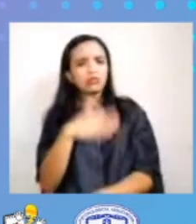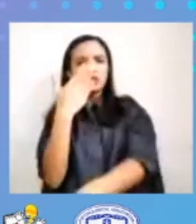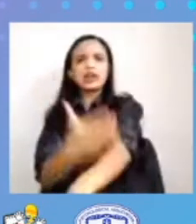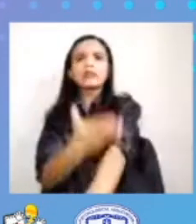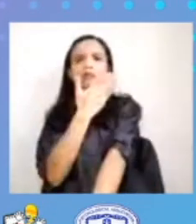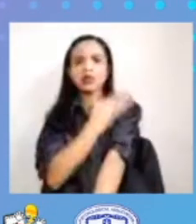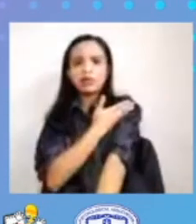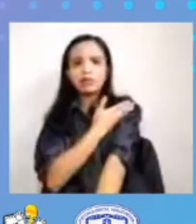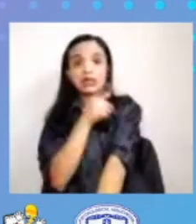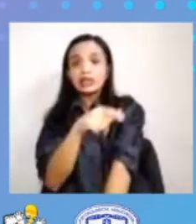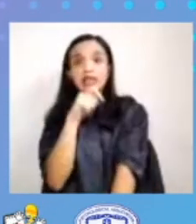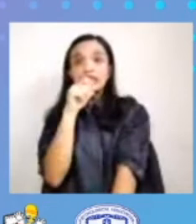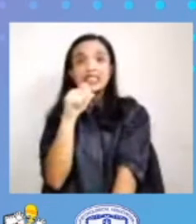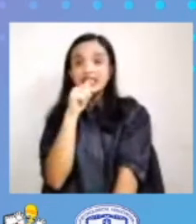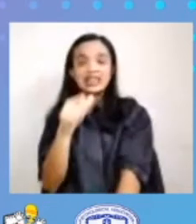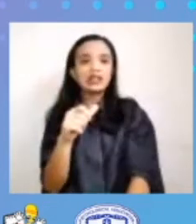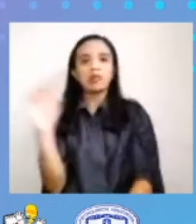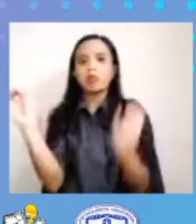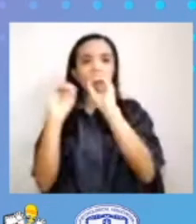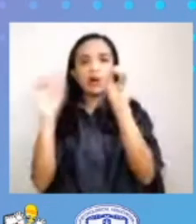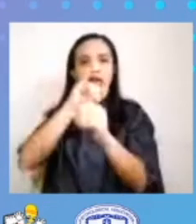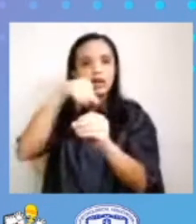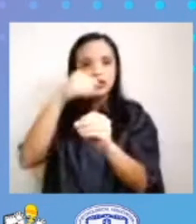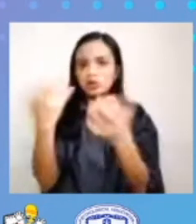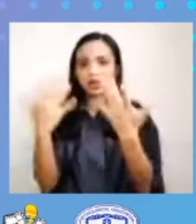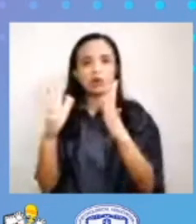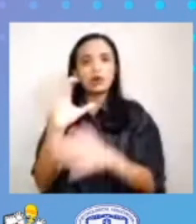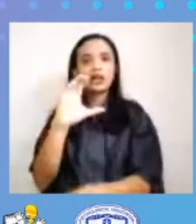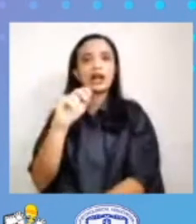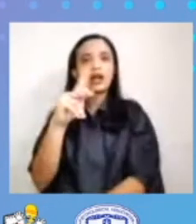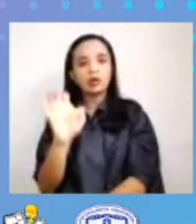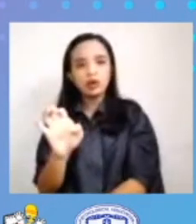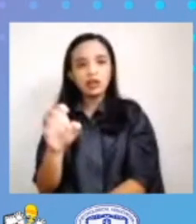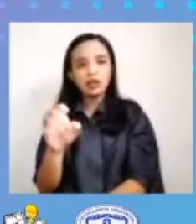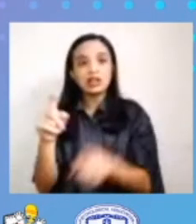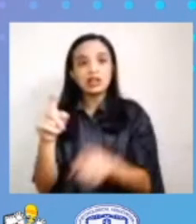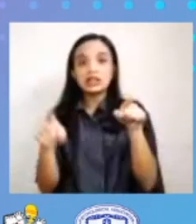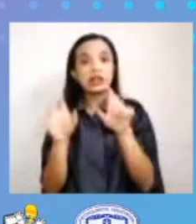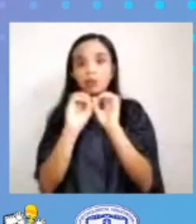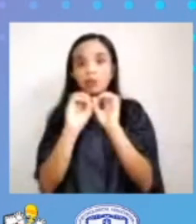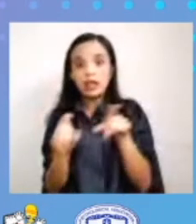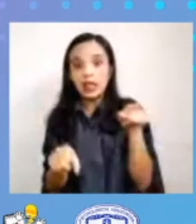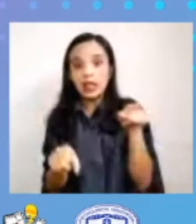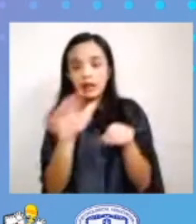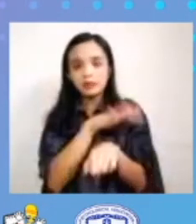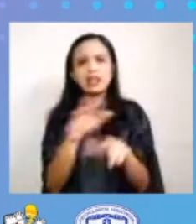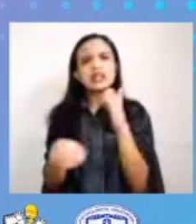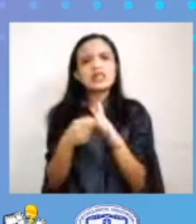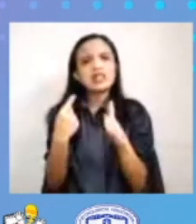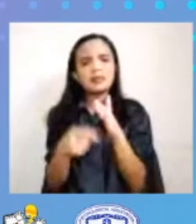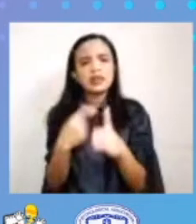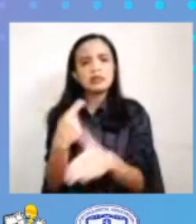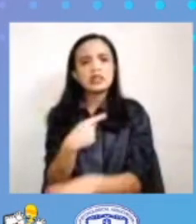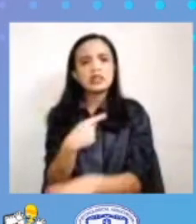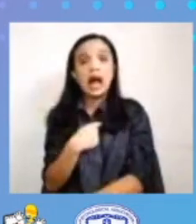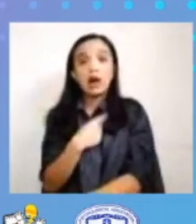anak ko are Taekwondo Black. So yung ngayon, hindi sila nagpa-practice. Wala na kasi yung varsity sa school, wala na rin. So